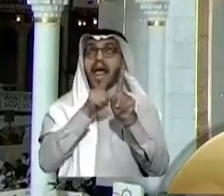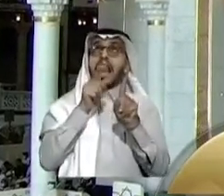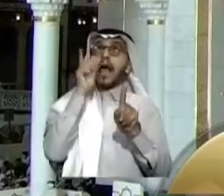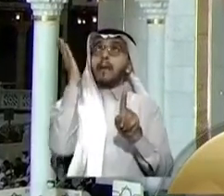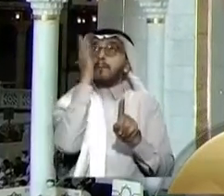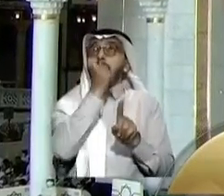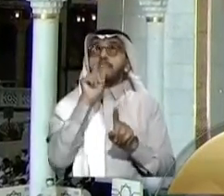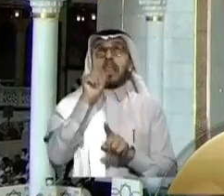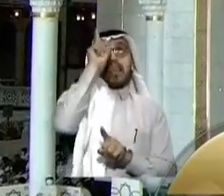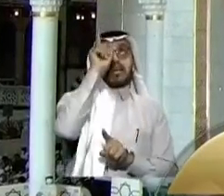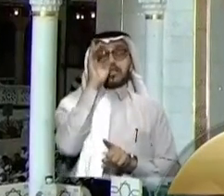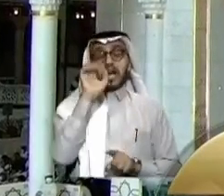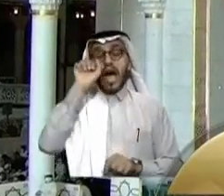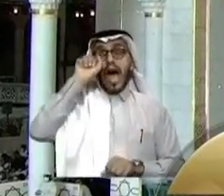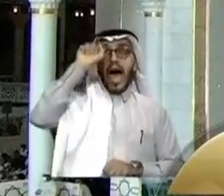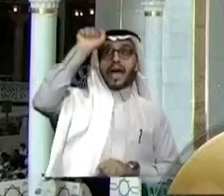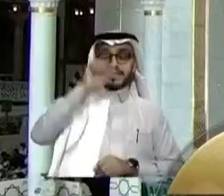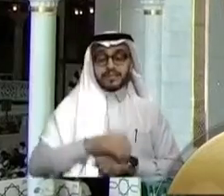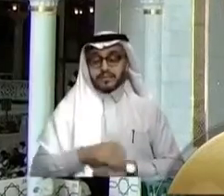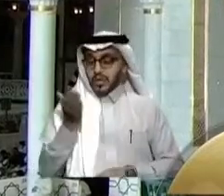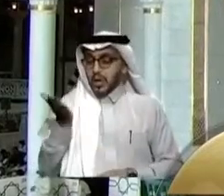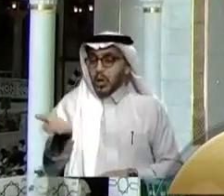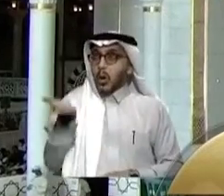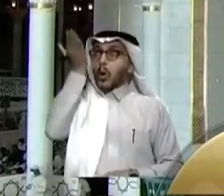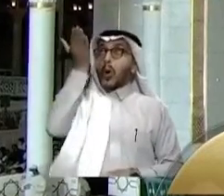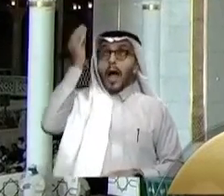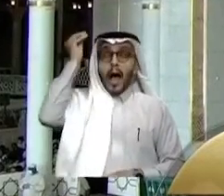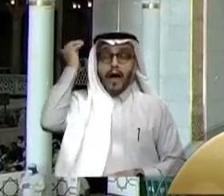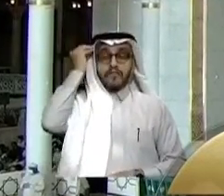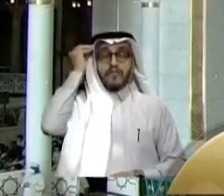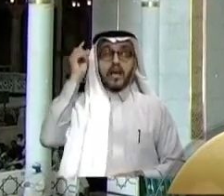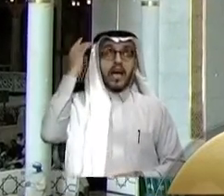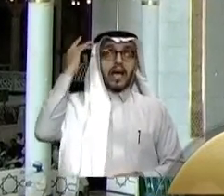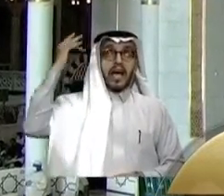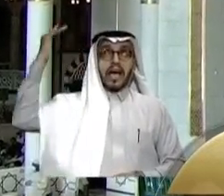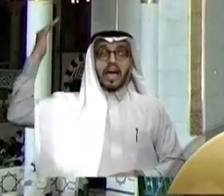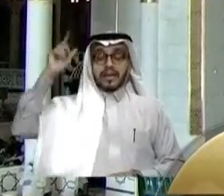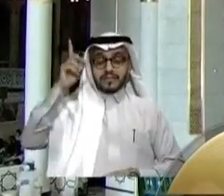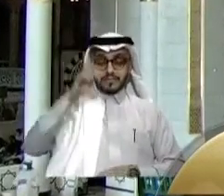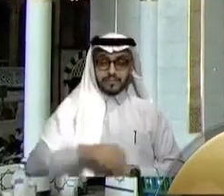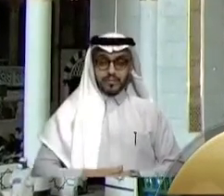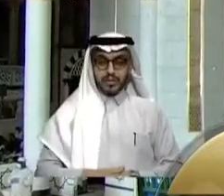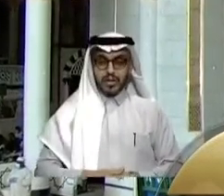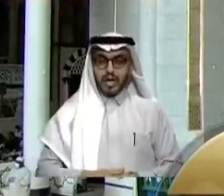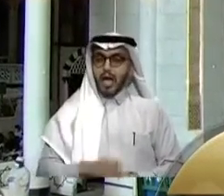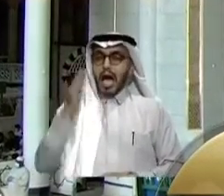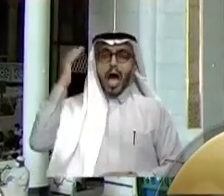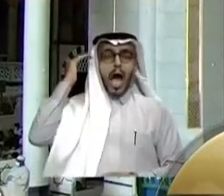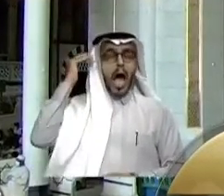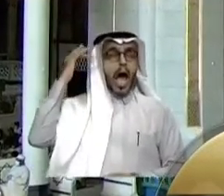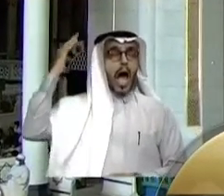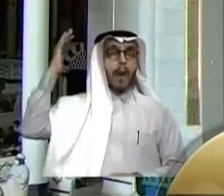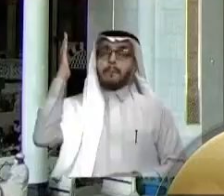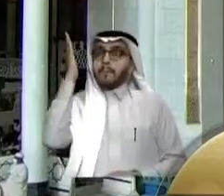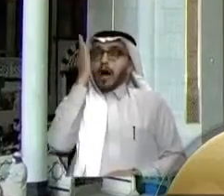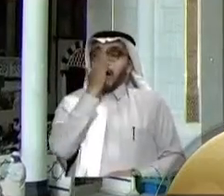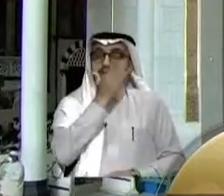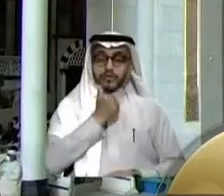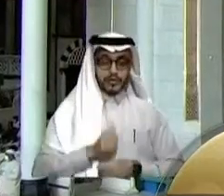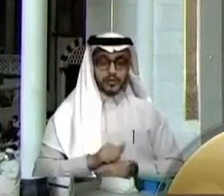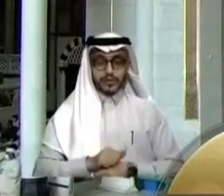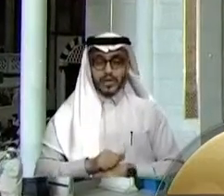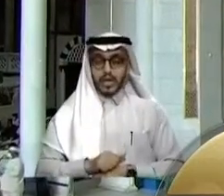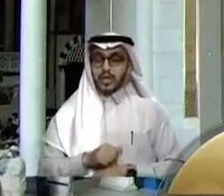ومثل ومثال، وتعالى عن حكم فكر وخيال. لا تبلغه الأوهام